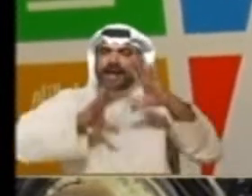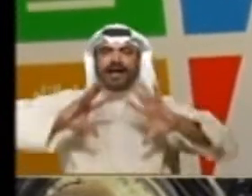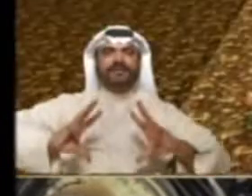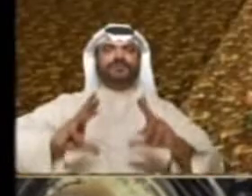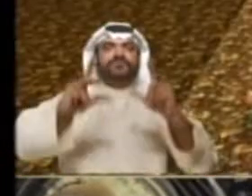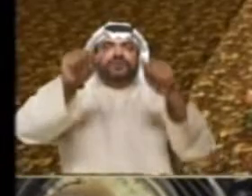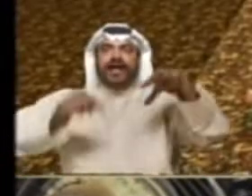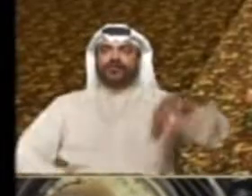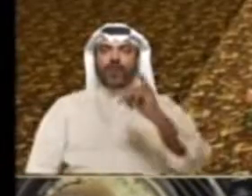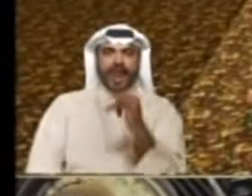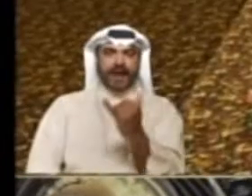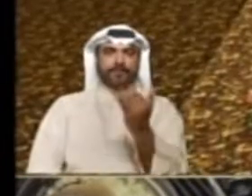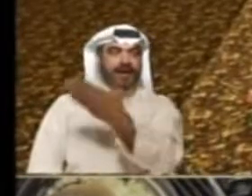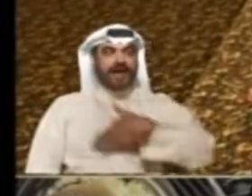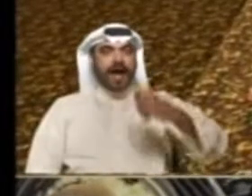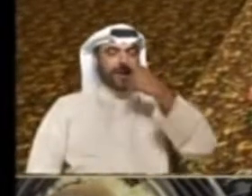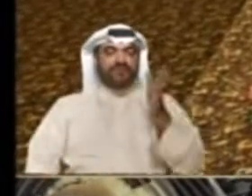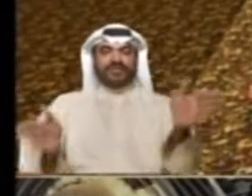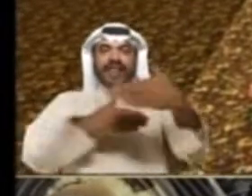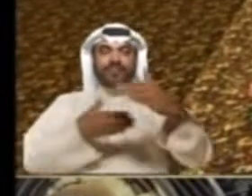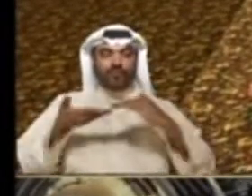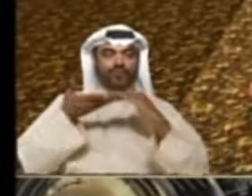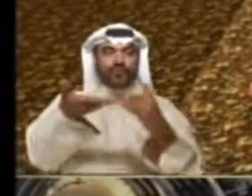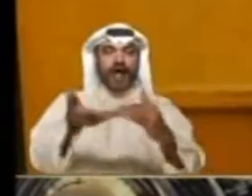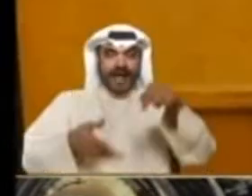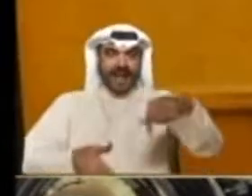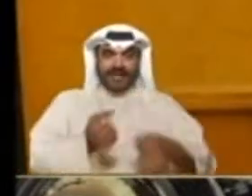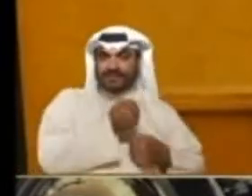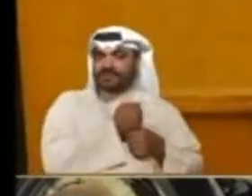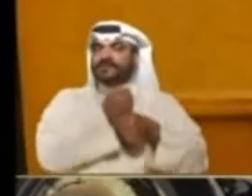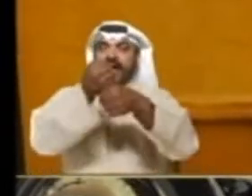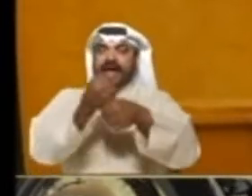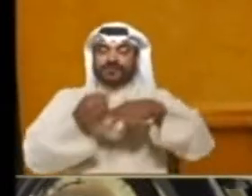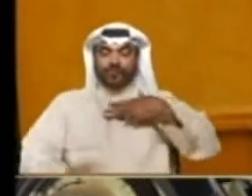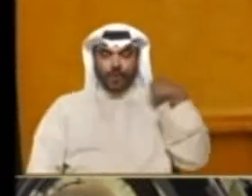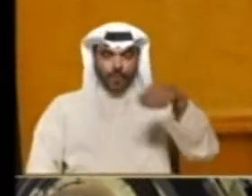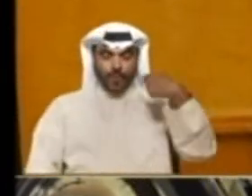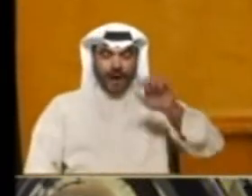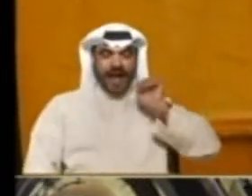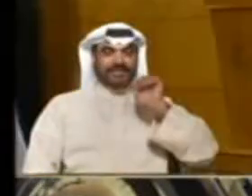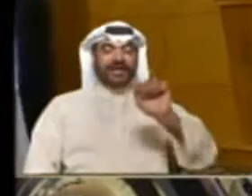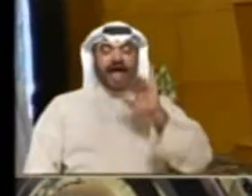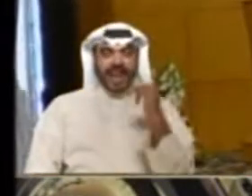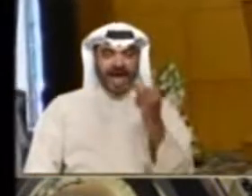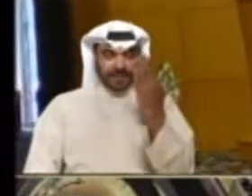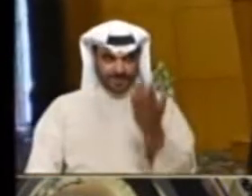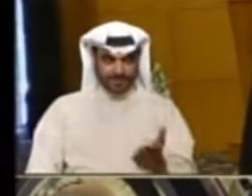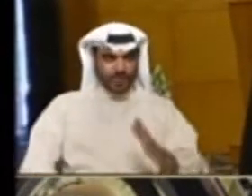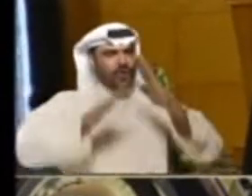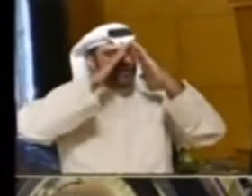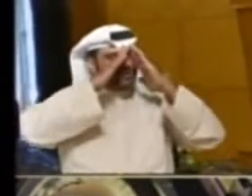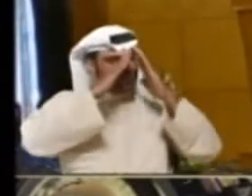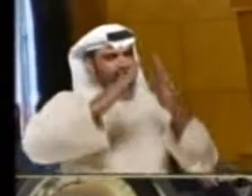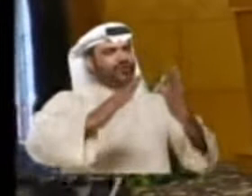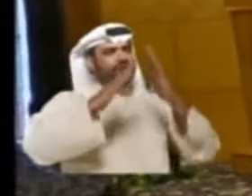عديد الدول العربية، والتي ستتدعم خلال ترأسها لمجلس وزراء الشؤون الاجتماعية العرب. نرحب